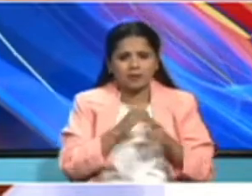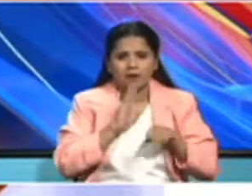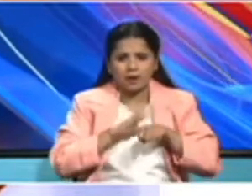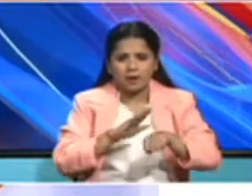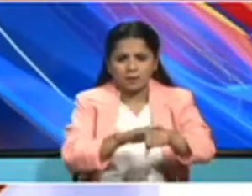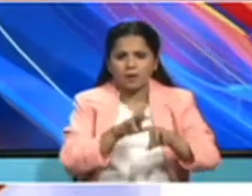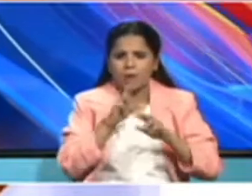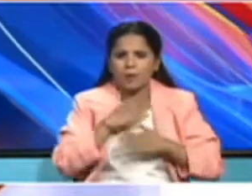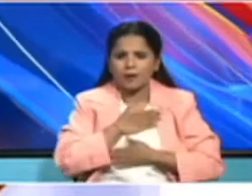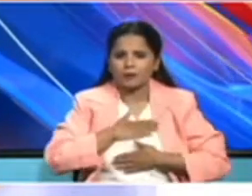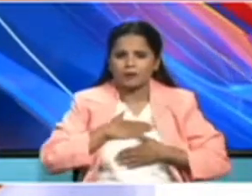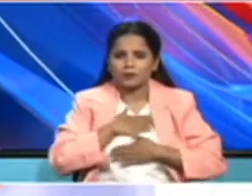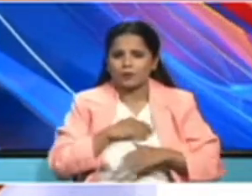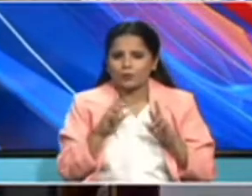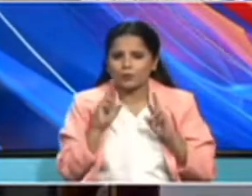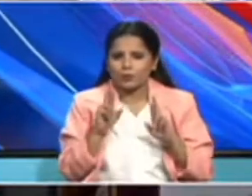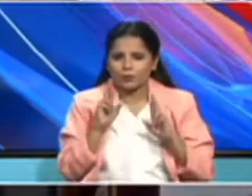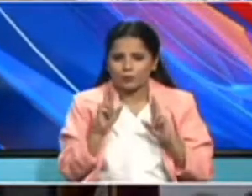जरूर एंजॉय करेंगे।